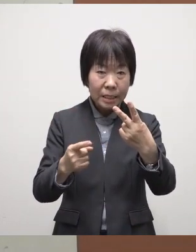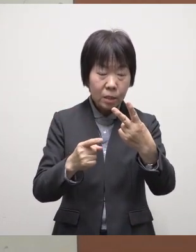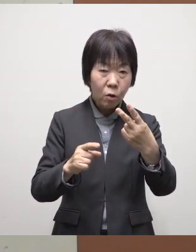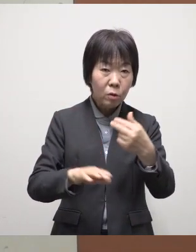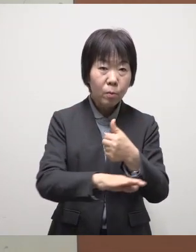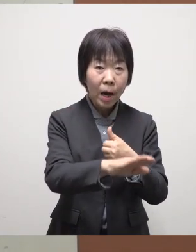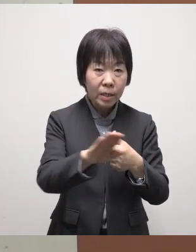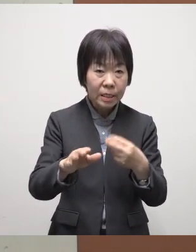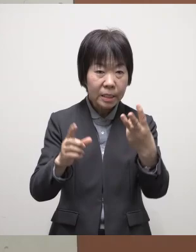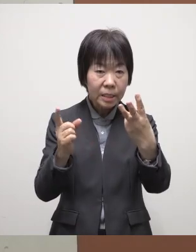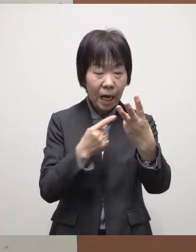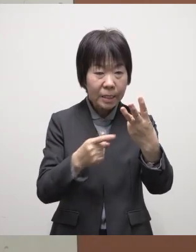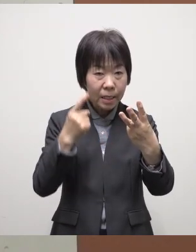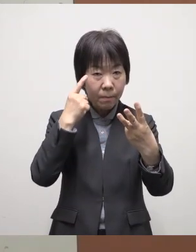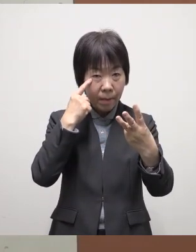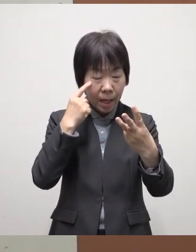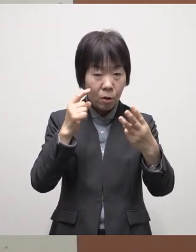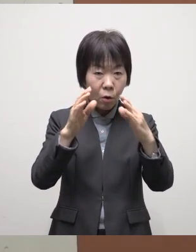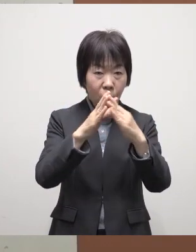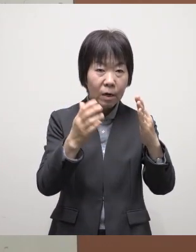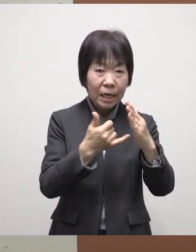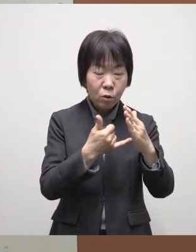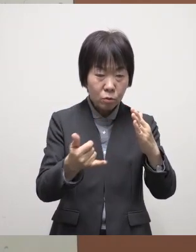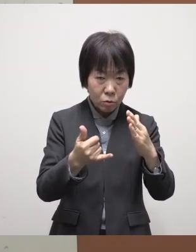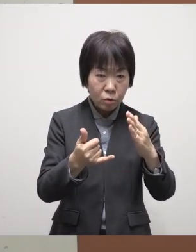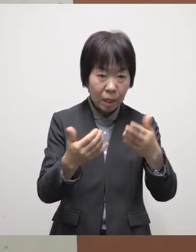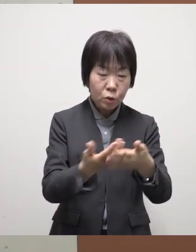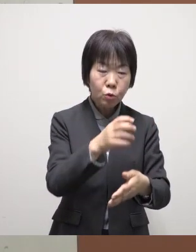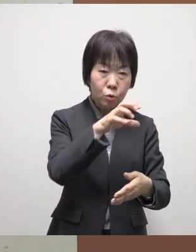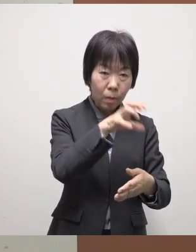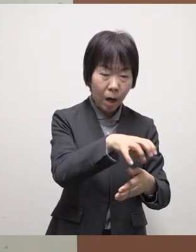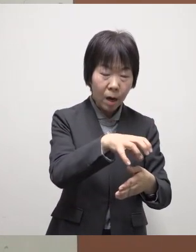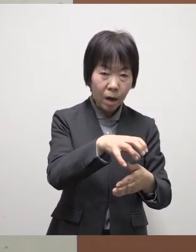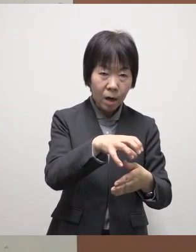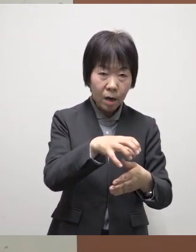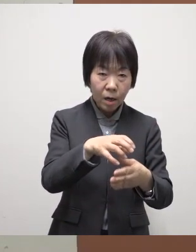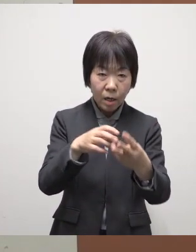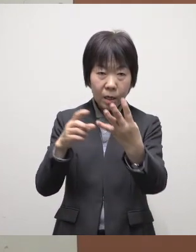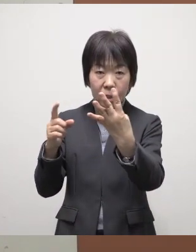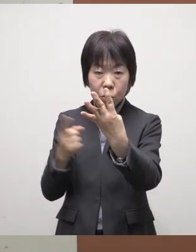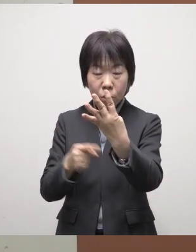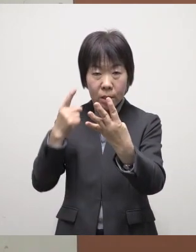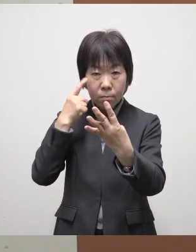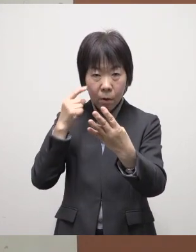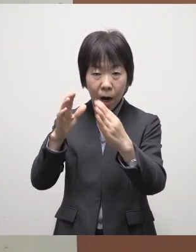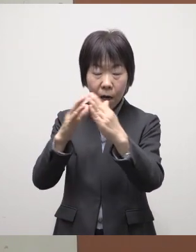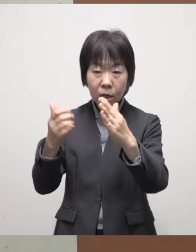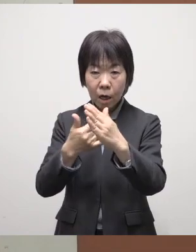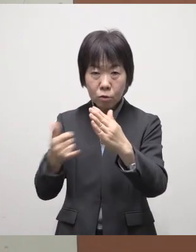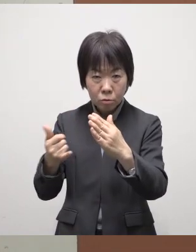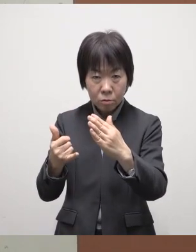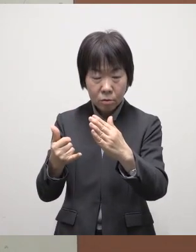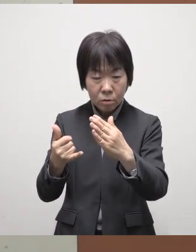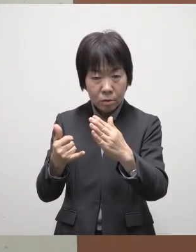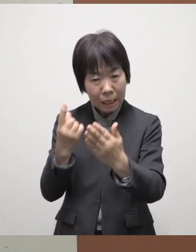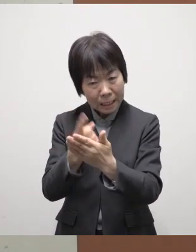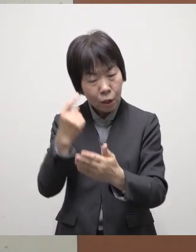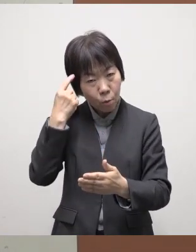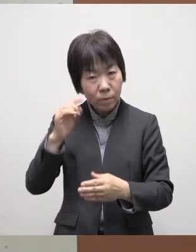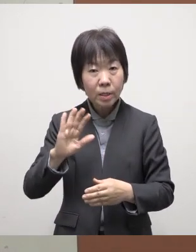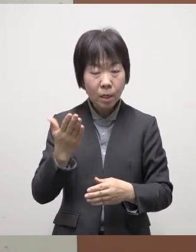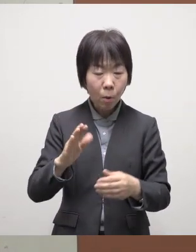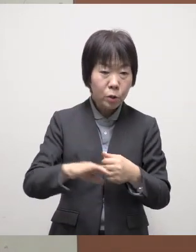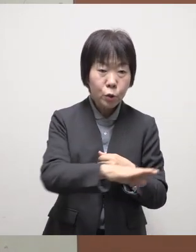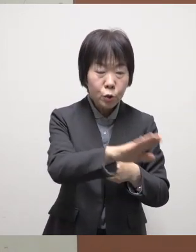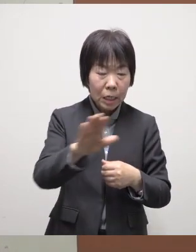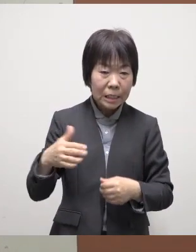得ると3人目の方の場合はご家族と後職場ということになるかと思いますしへと4人目ペンタブご家族ぐらいしか難しいでしょうけれども周辺に